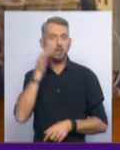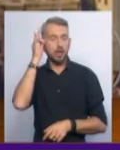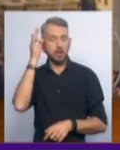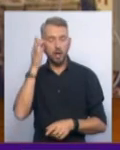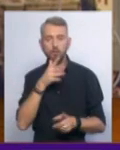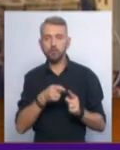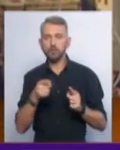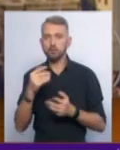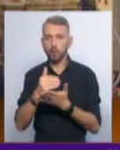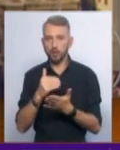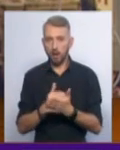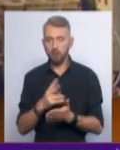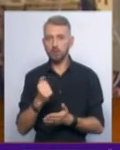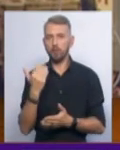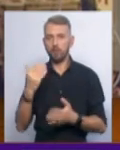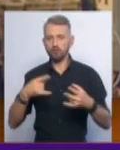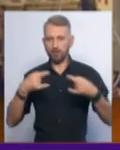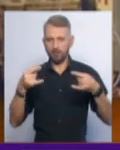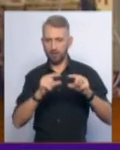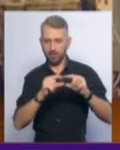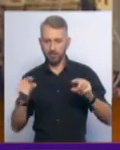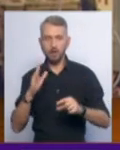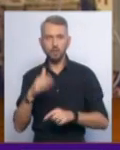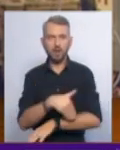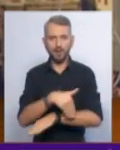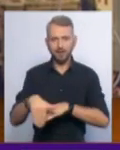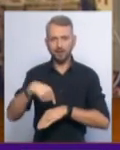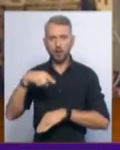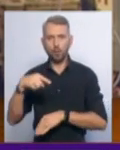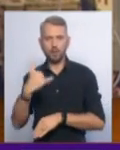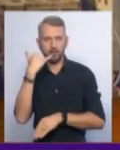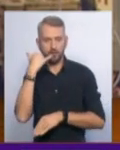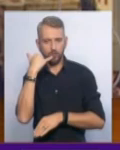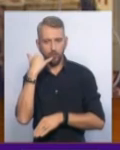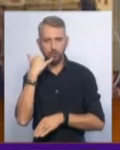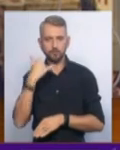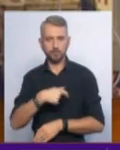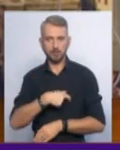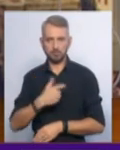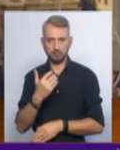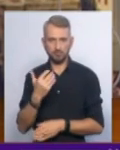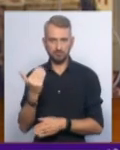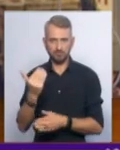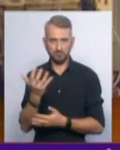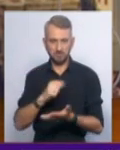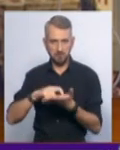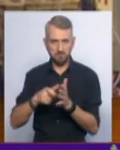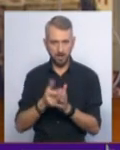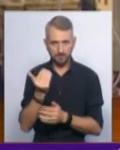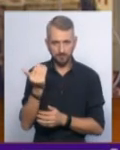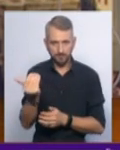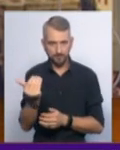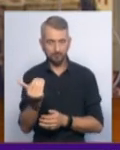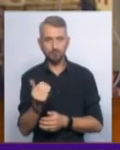цього ефіру на ваших екранах буде адреса депутатської приймальні, а також номер телефону депутатської приймальні пана Михайла Терентьєва. Тож прошу, будь